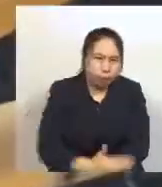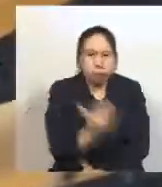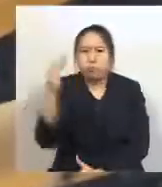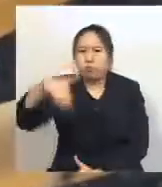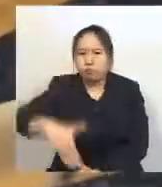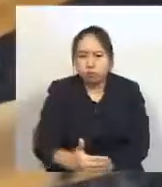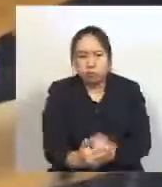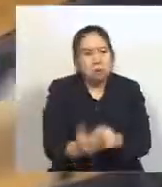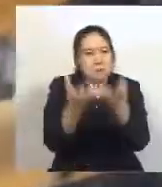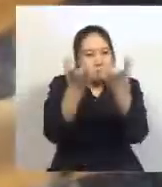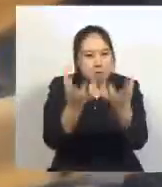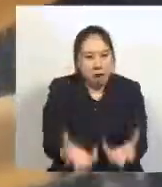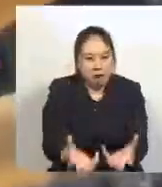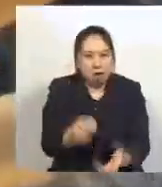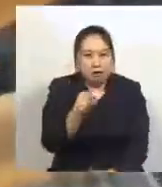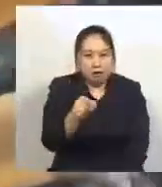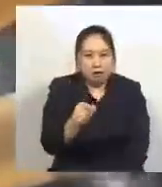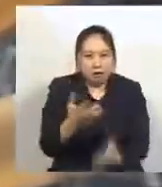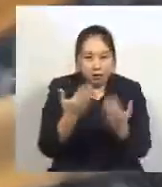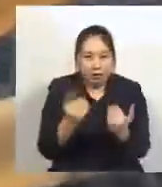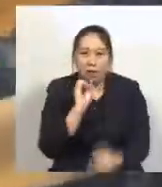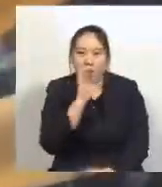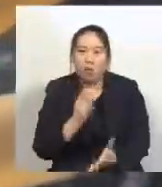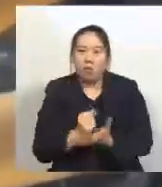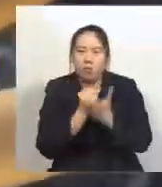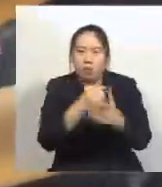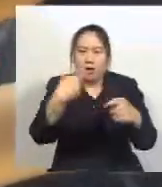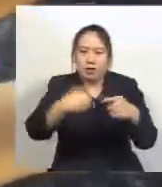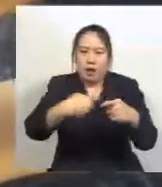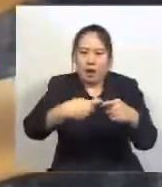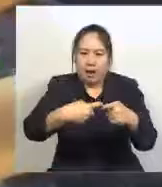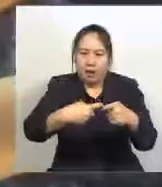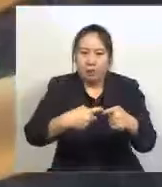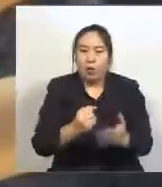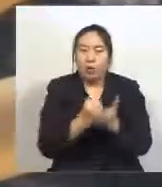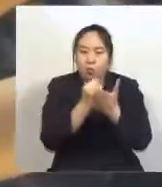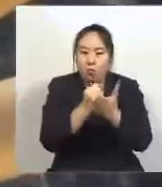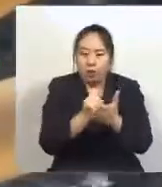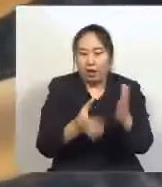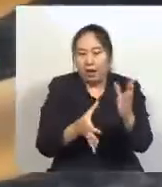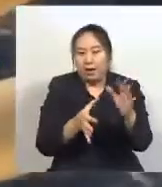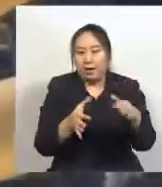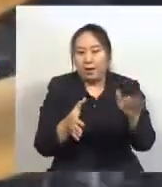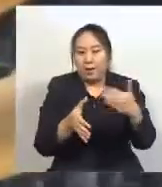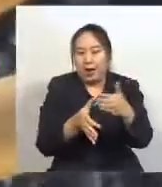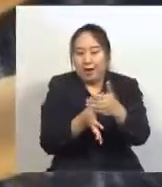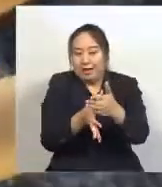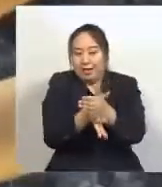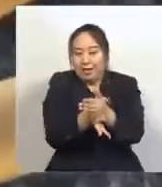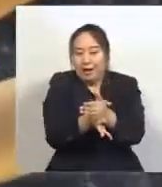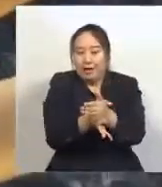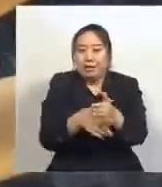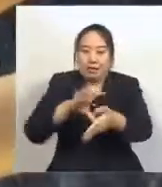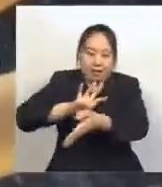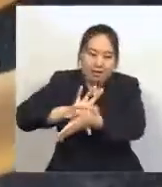วนี้น้องตัวหนักมากเจ้าหน้าที่บอกว่าช่วยค่อนข้างยากลำบากแต่พอช่วยได้สำเร็จก็มีความสุ